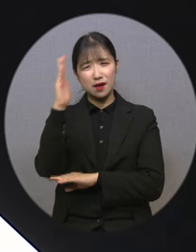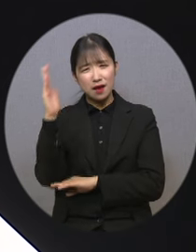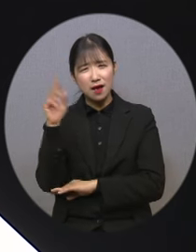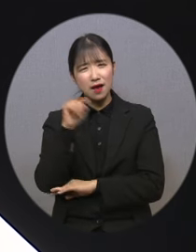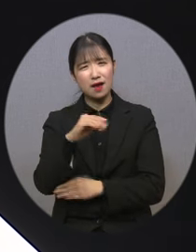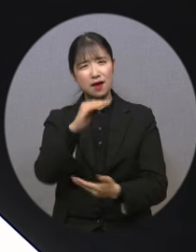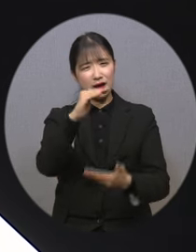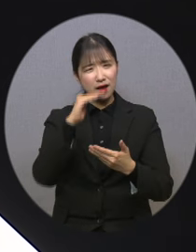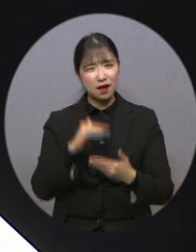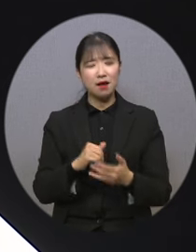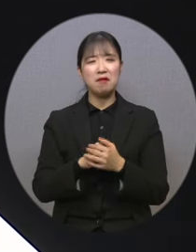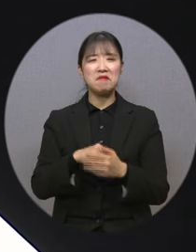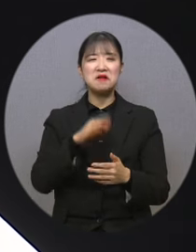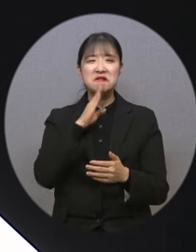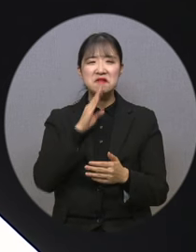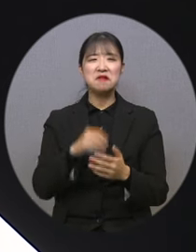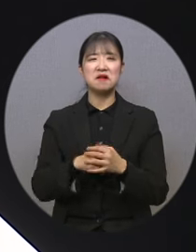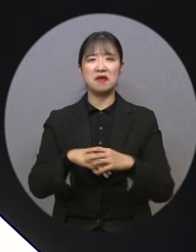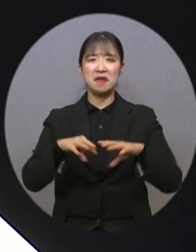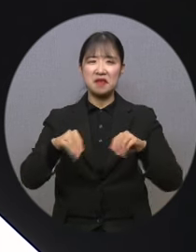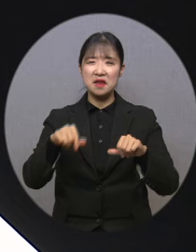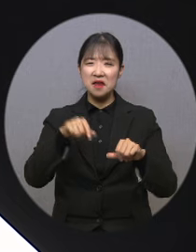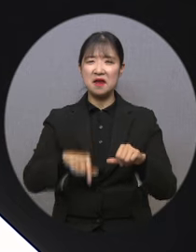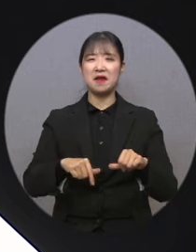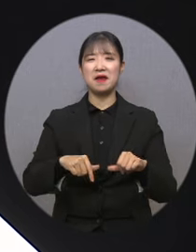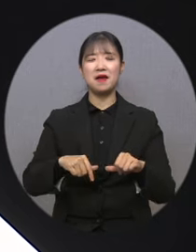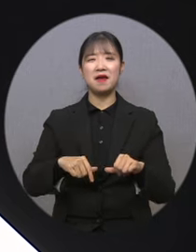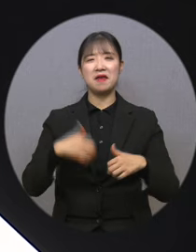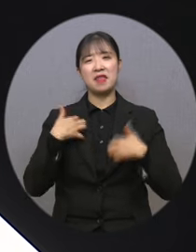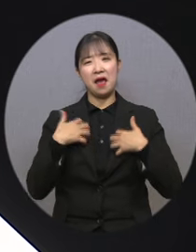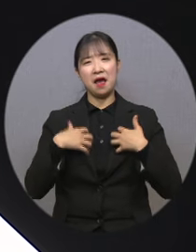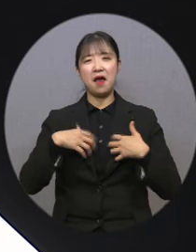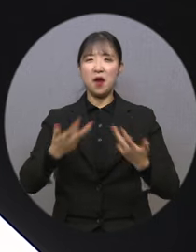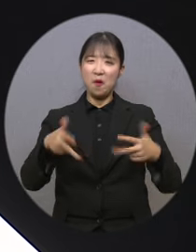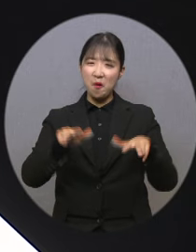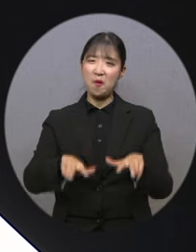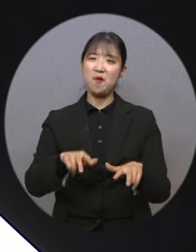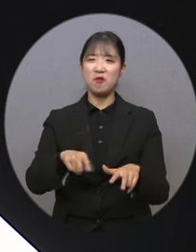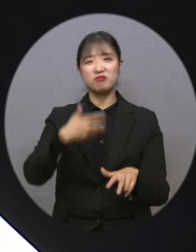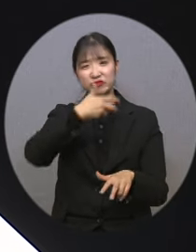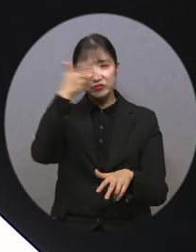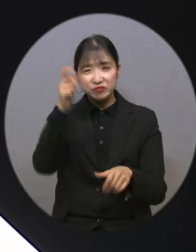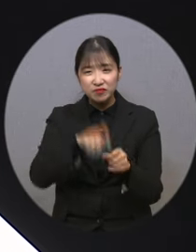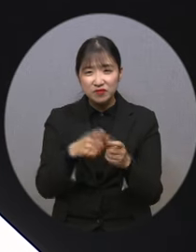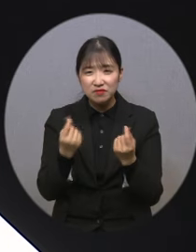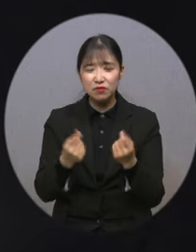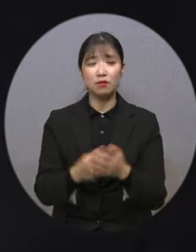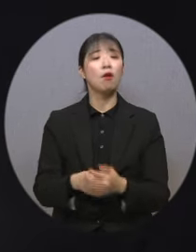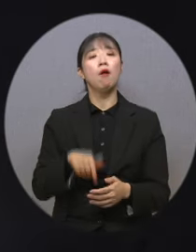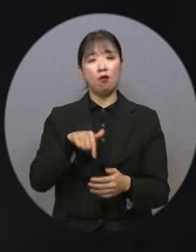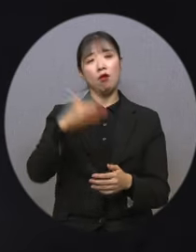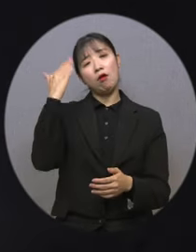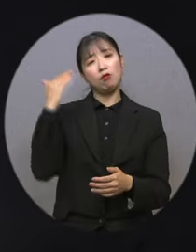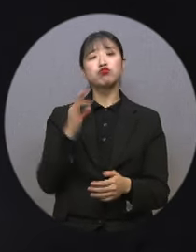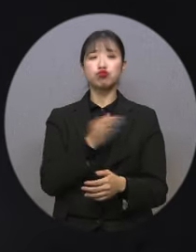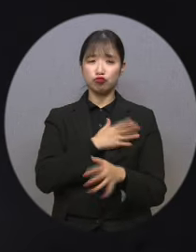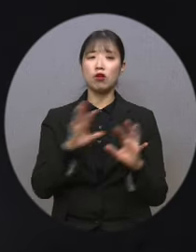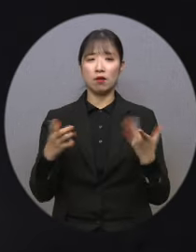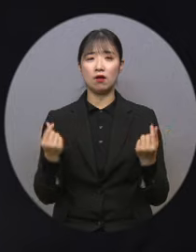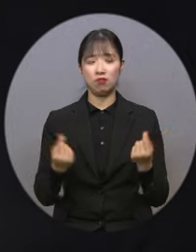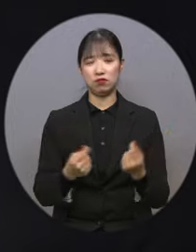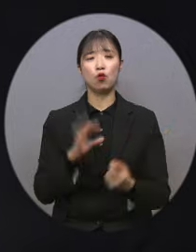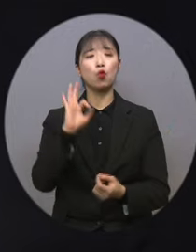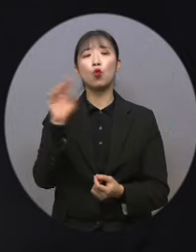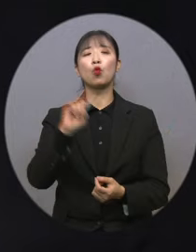그야말 지상의 낙원을 2 생상 얘기하시는 우리는 그 정도 부자나 랍니다 네 그러고 보니 다 어디로 갔습니까 그런 것을